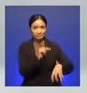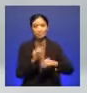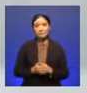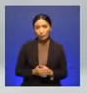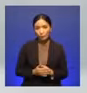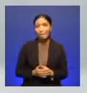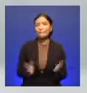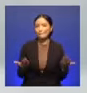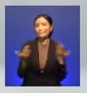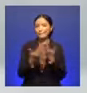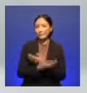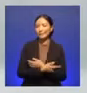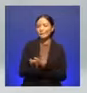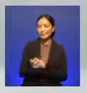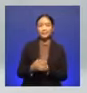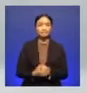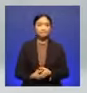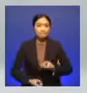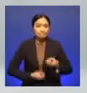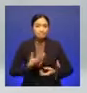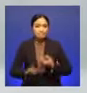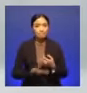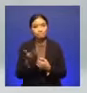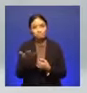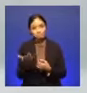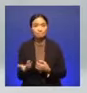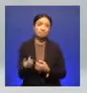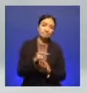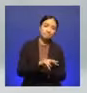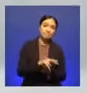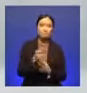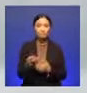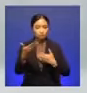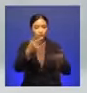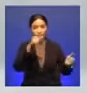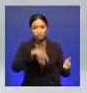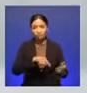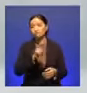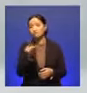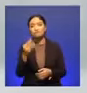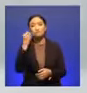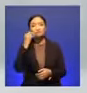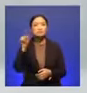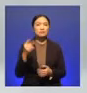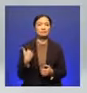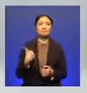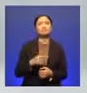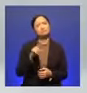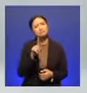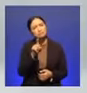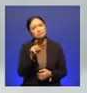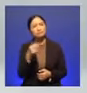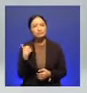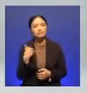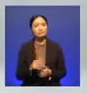งต้องสลับการให้ความเห็นนะคะทั้งบ้านแล้วก็มาสลับกับในห้องส่งที่สสส.นะคะมีคำถามผ่